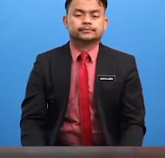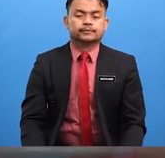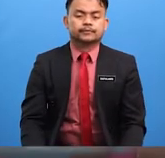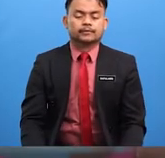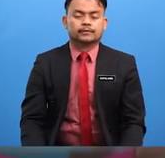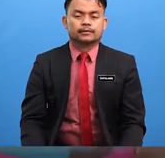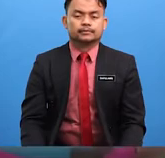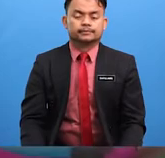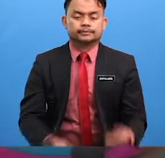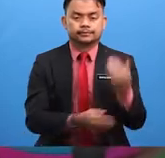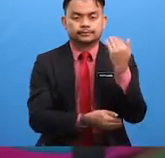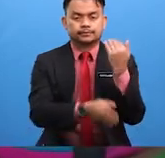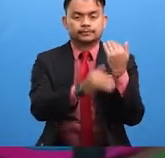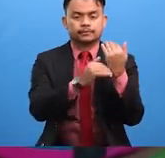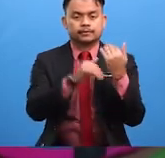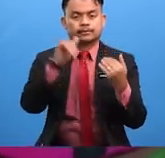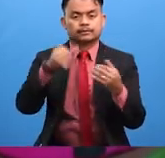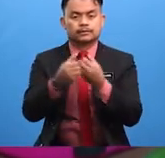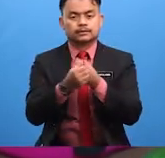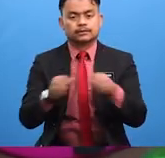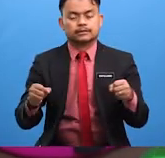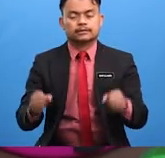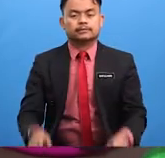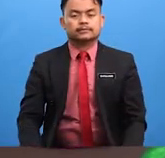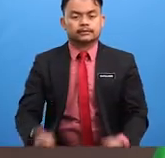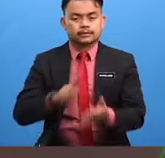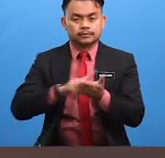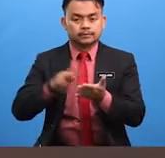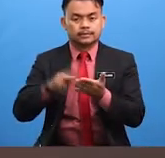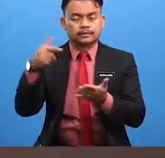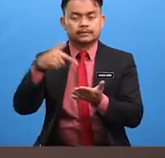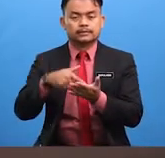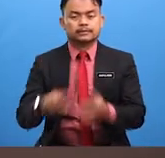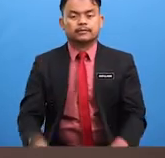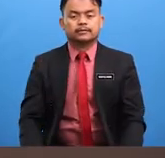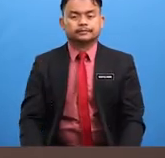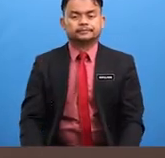Bakul yang telah siap akan diperkemaskan lagi dengan memotong lebihan rotan anyaman.